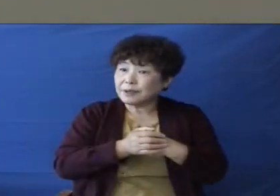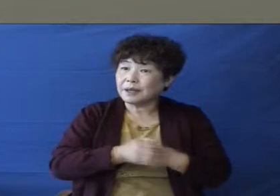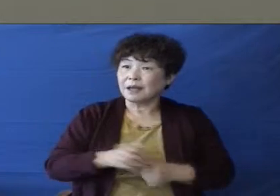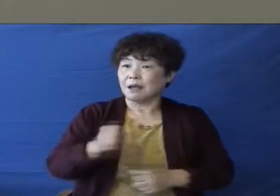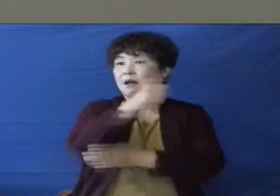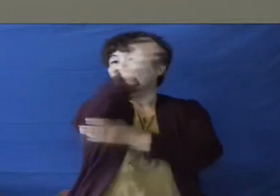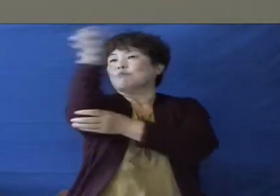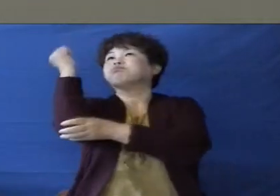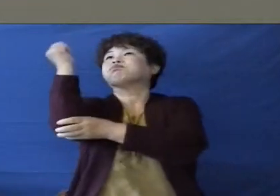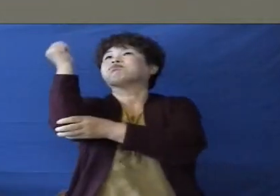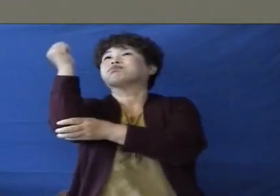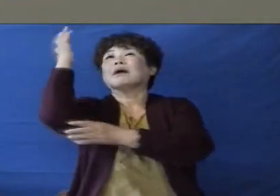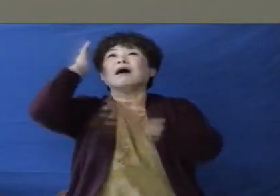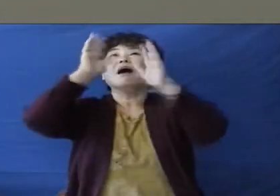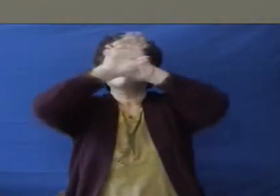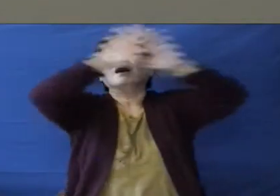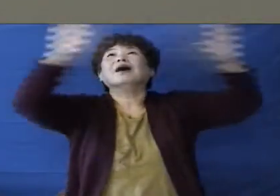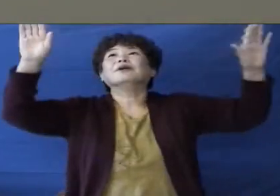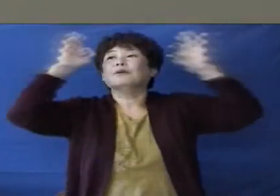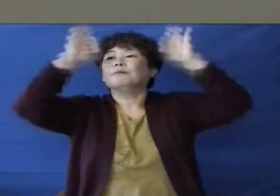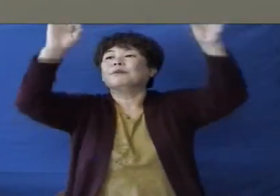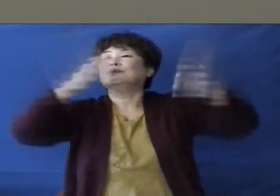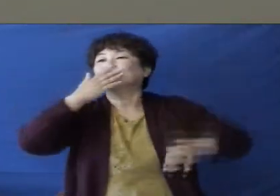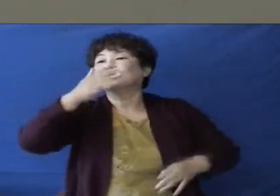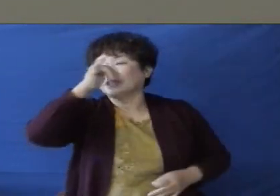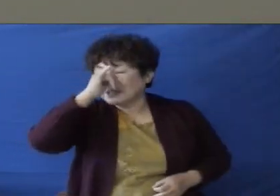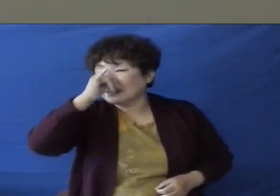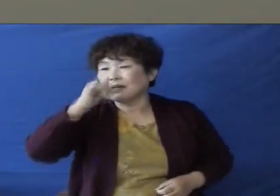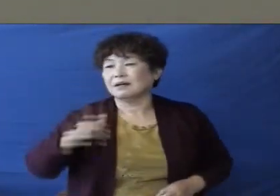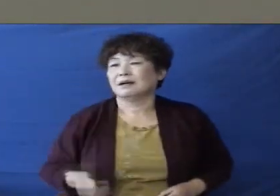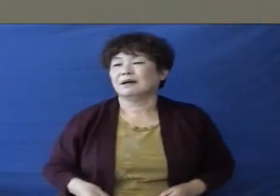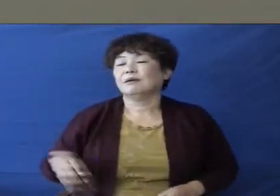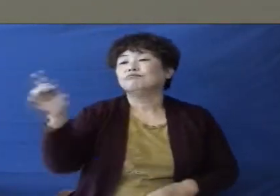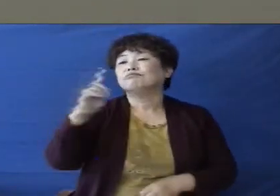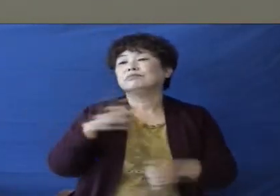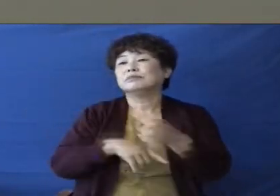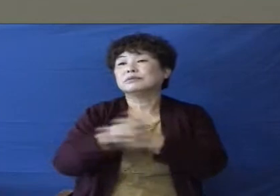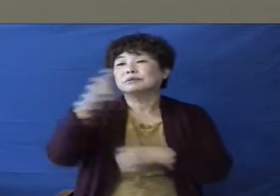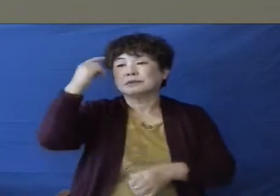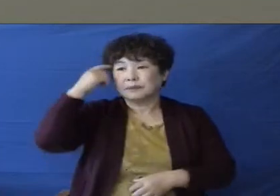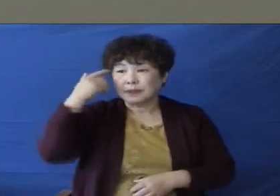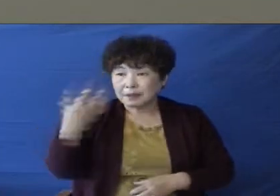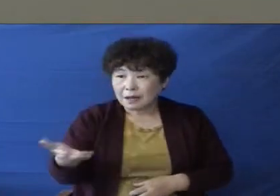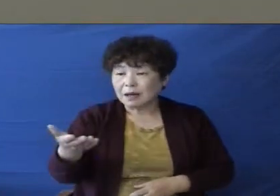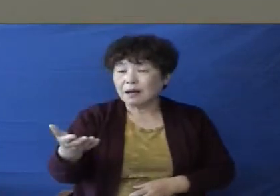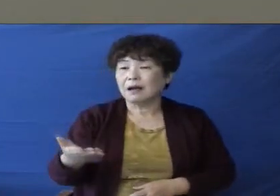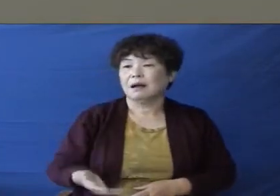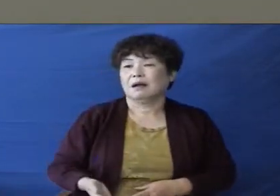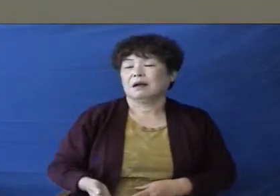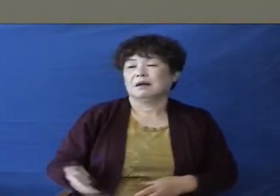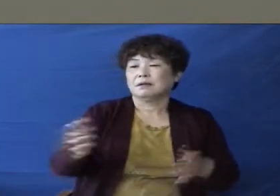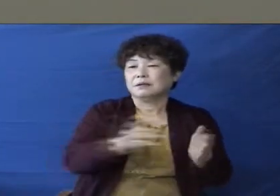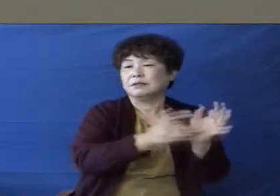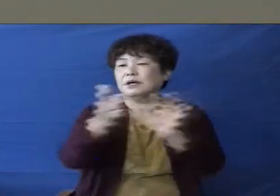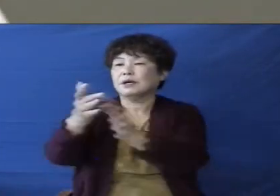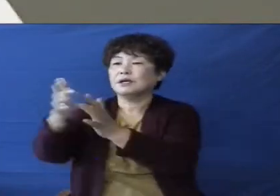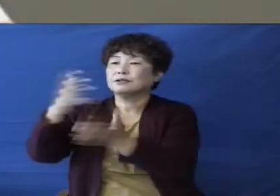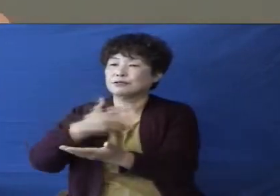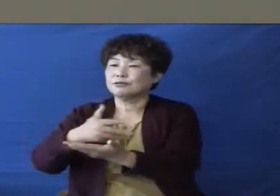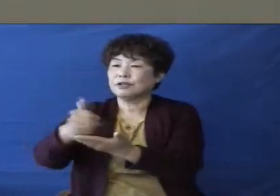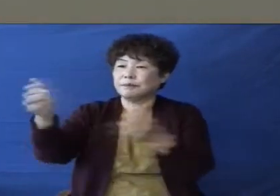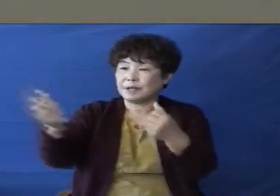생겼다는 거예요 그 변화는 예수 그리스도로 말미암은 역사라 할 거야 여러분